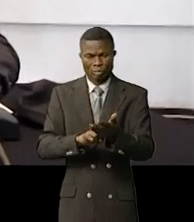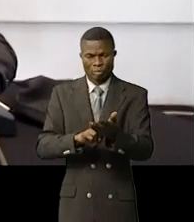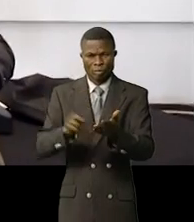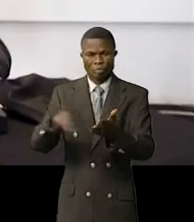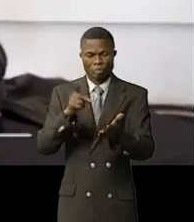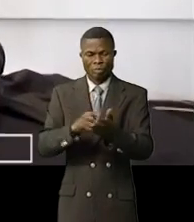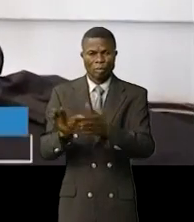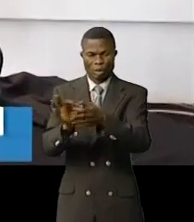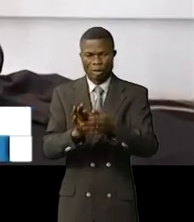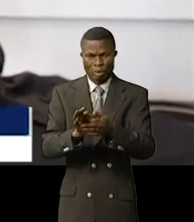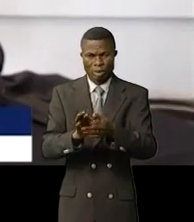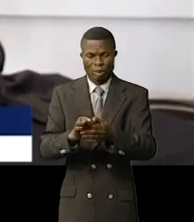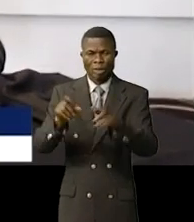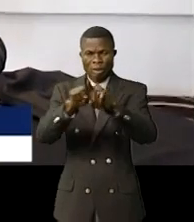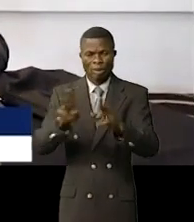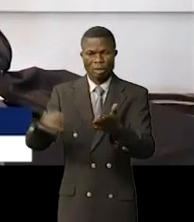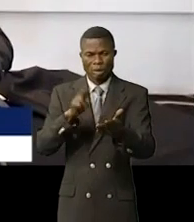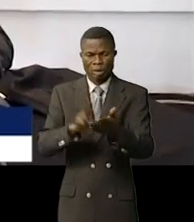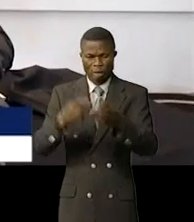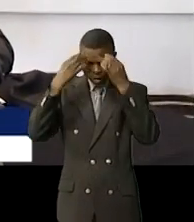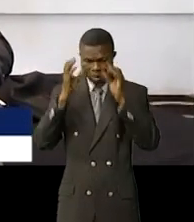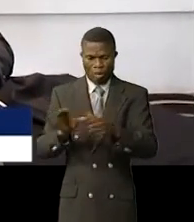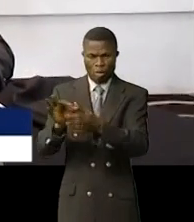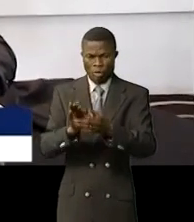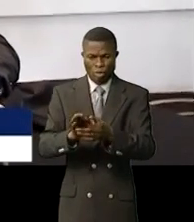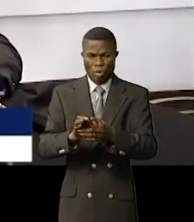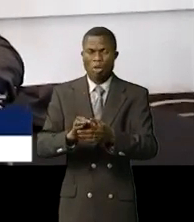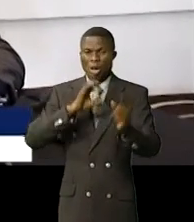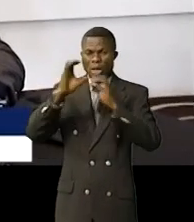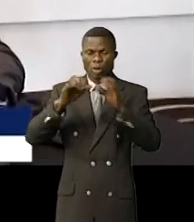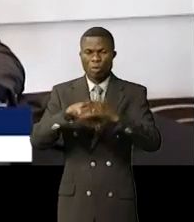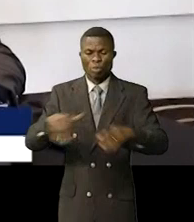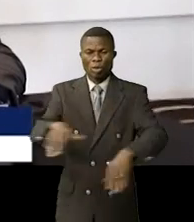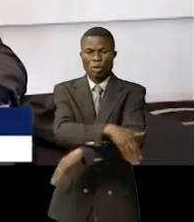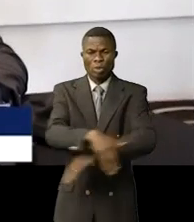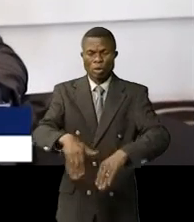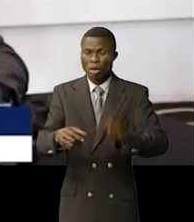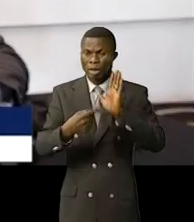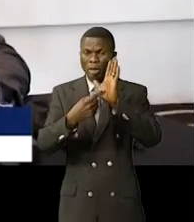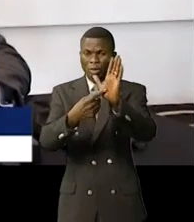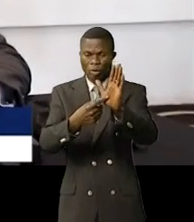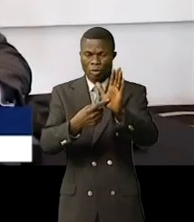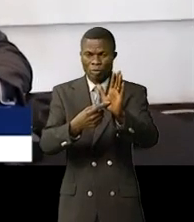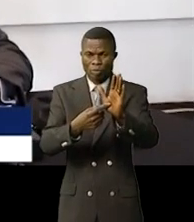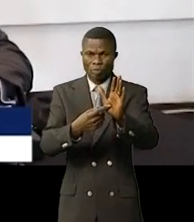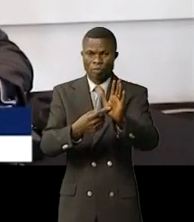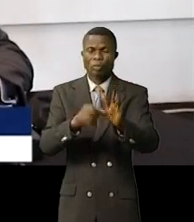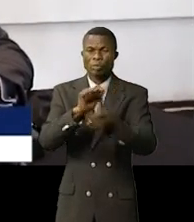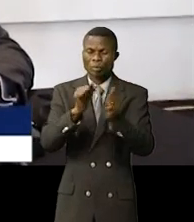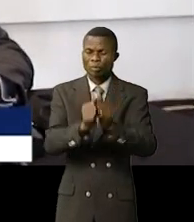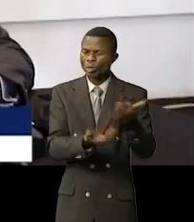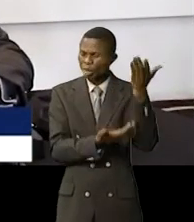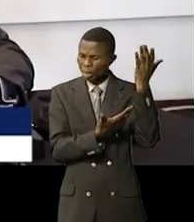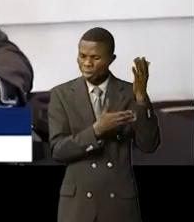de coopération et la signature de l'accord de coordination des fréquences aux frontières démontre à quel point la matière est d'une